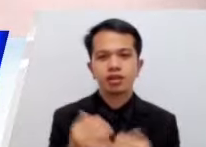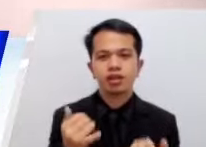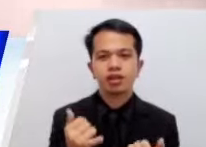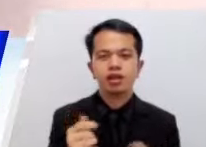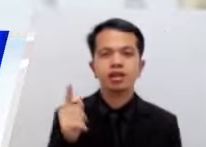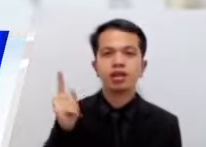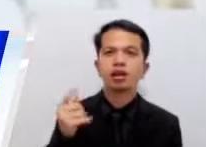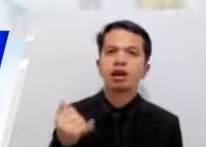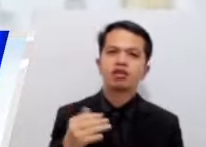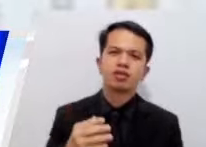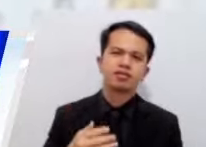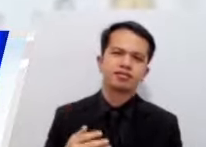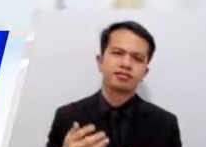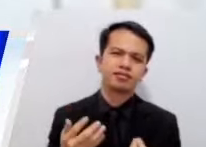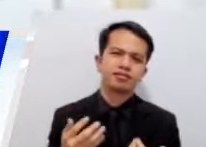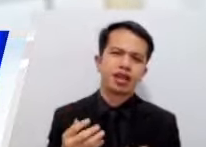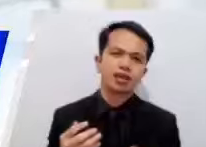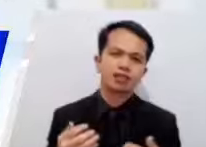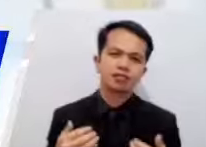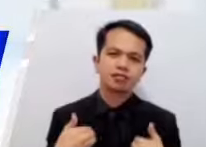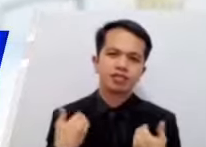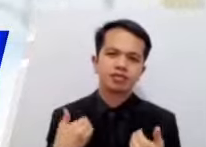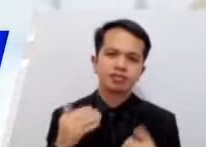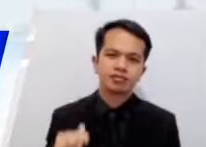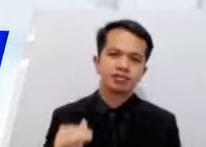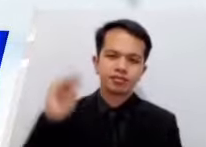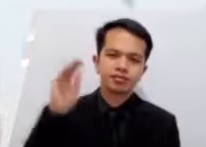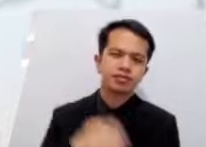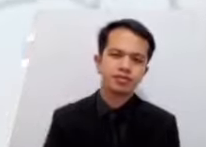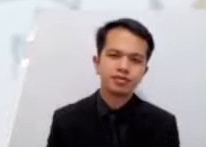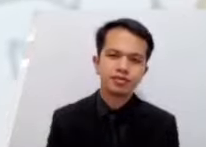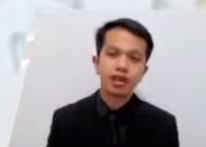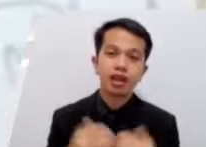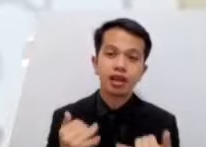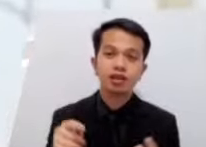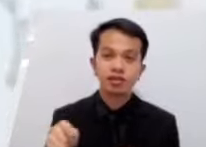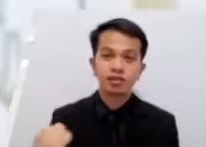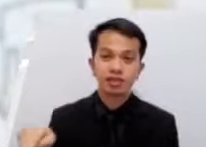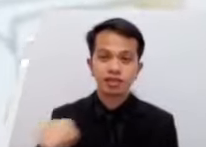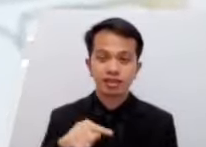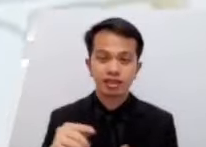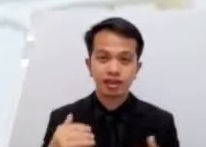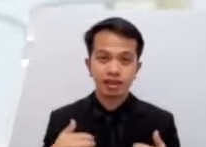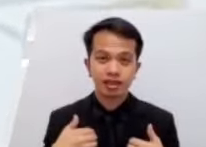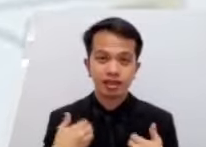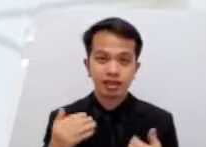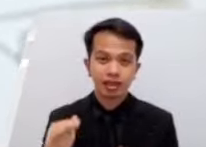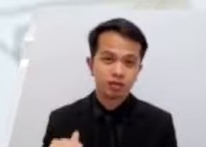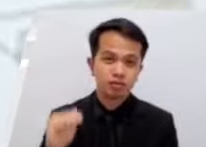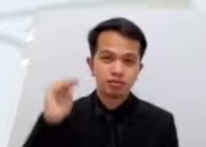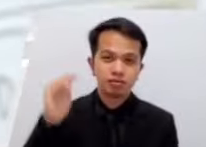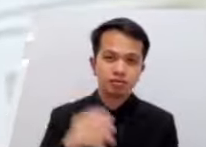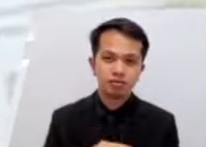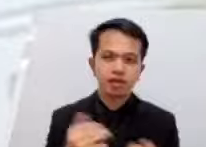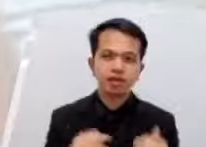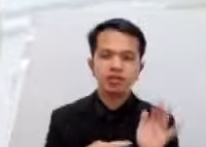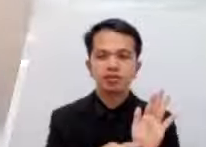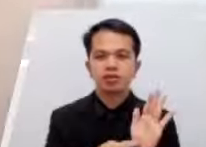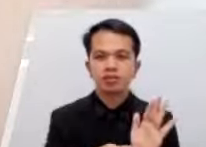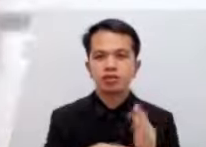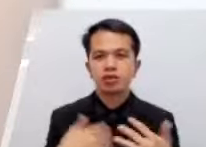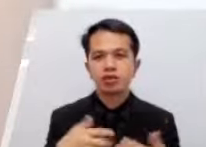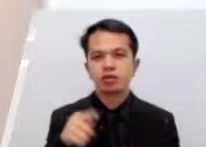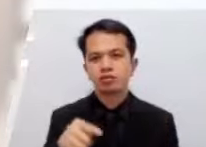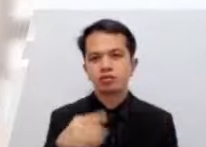ang ilang netizens ngayong dalagat binata na sina Bilog at Bunak with matching glow up. Meron ng